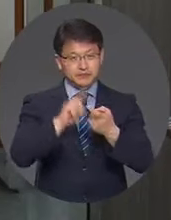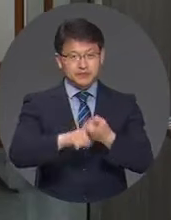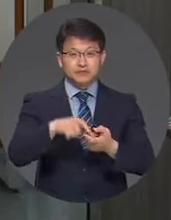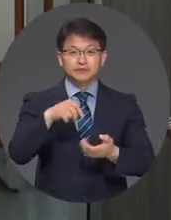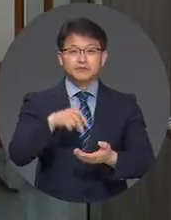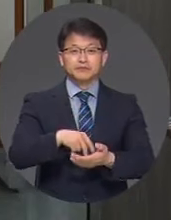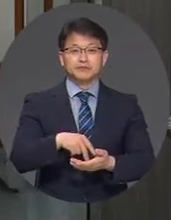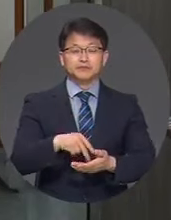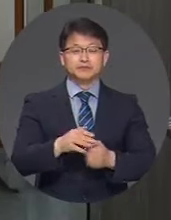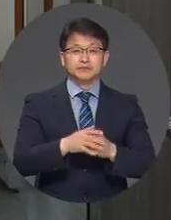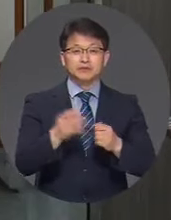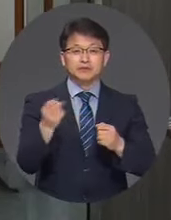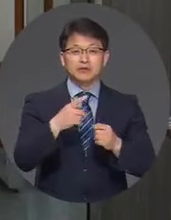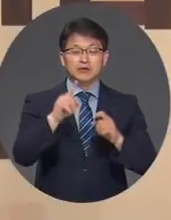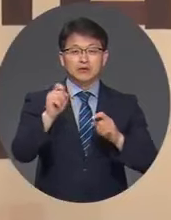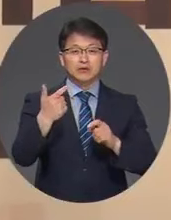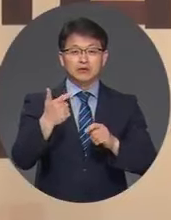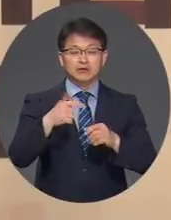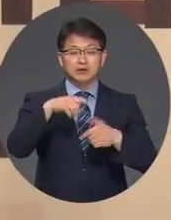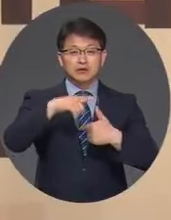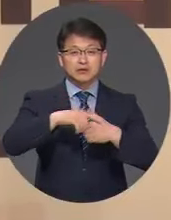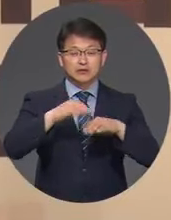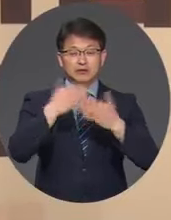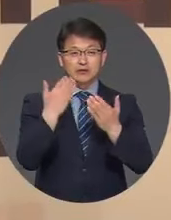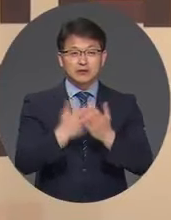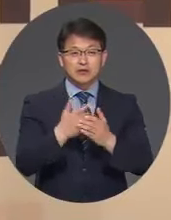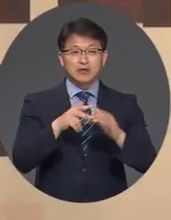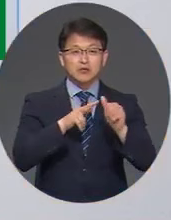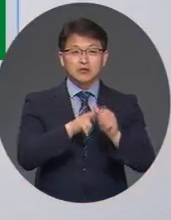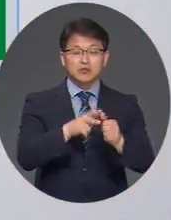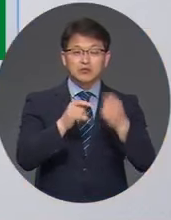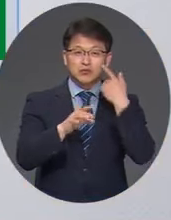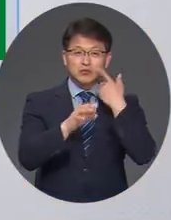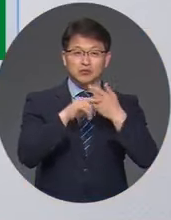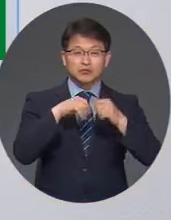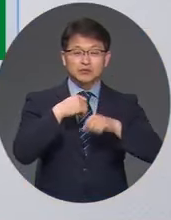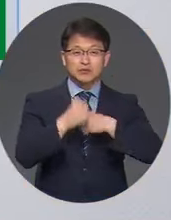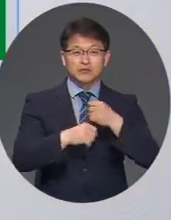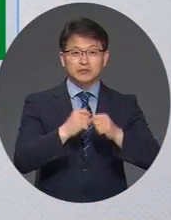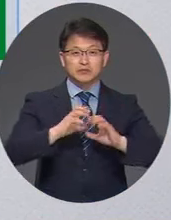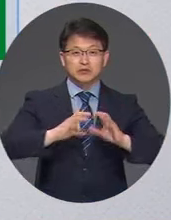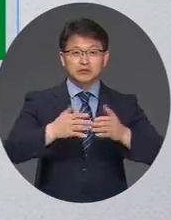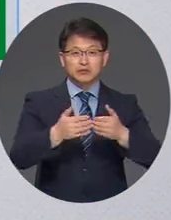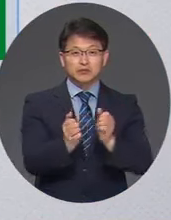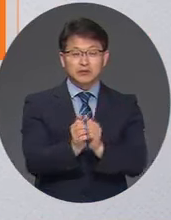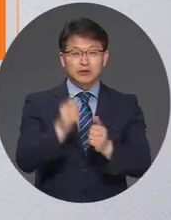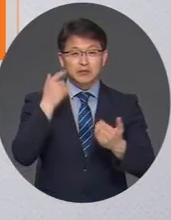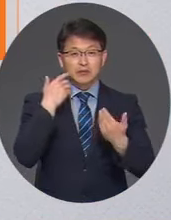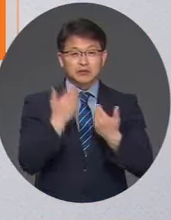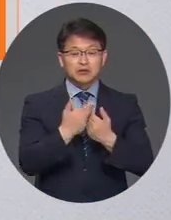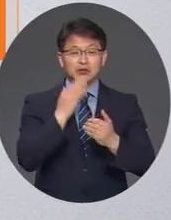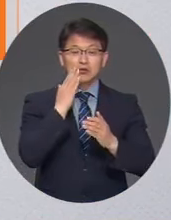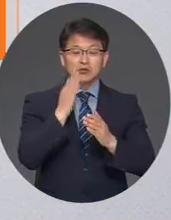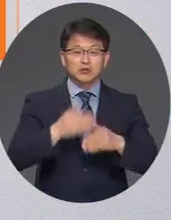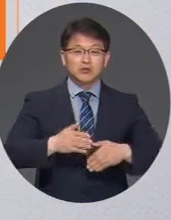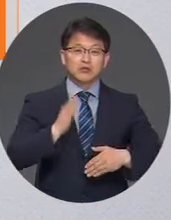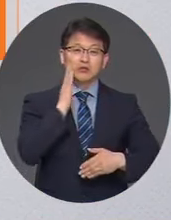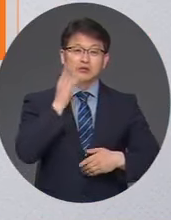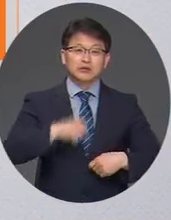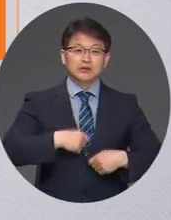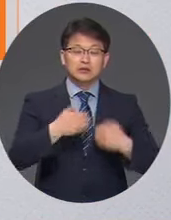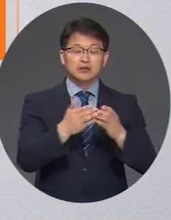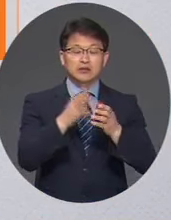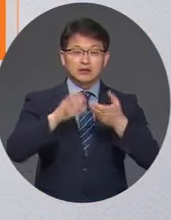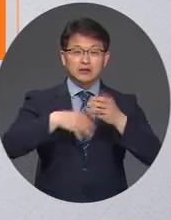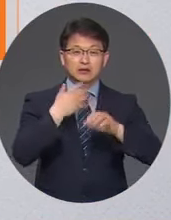포인트입니다. 여기다 16개 경남 전 지역의 후보를 낸 민주당과 국민의힘에 맞서 녹색정의당과